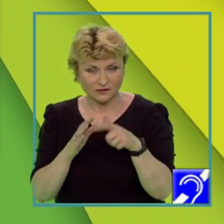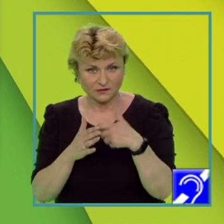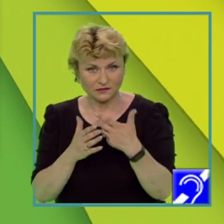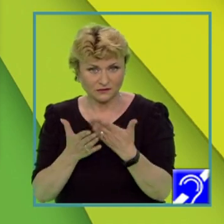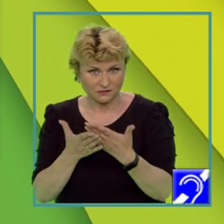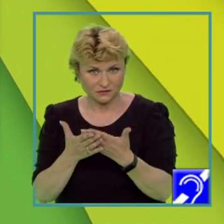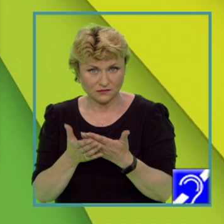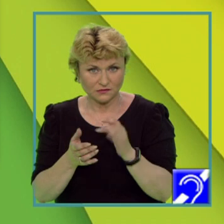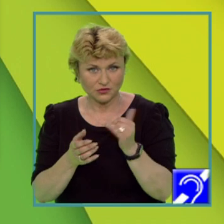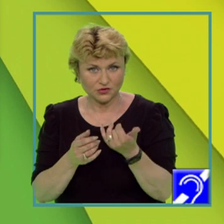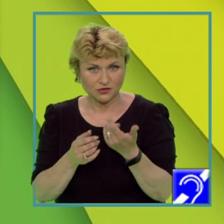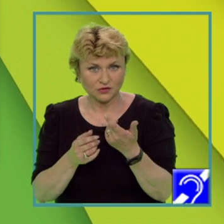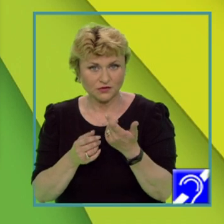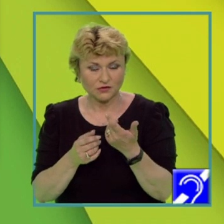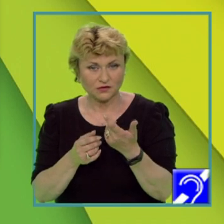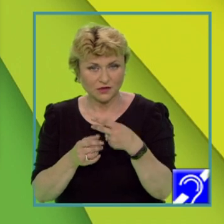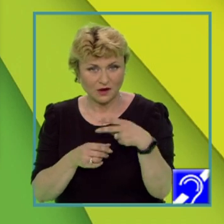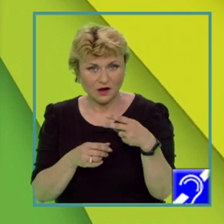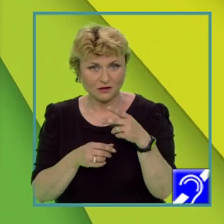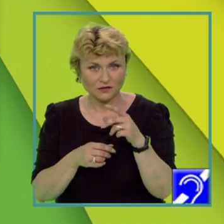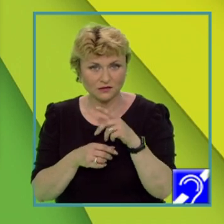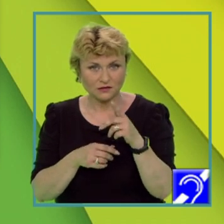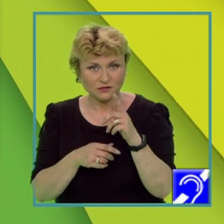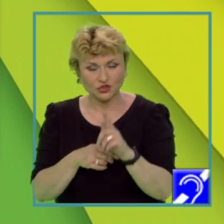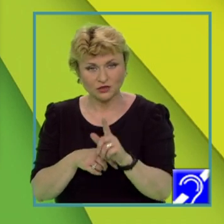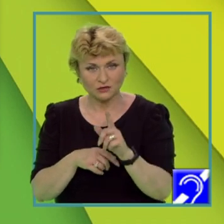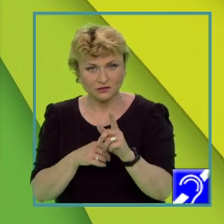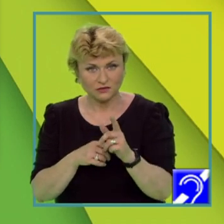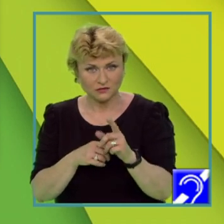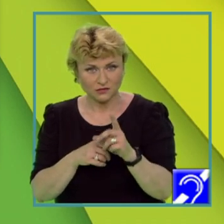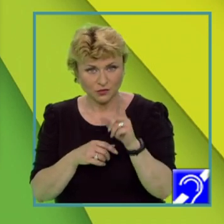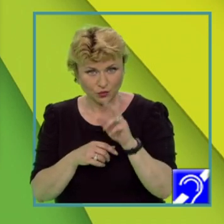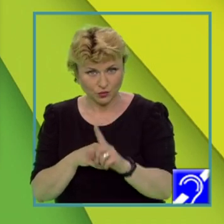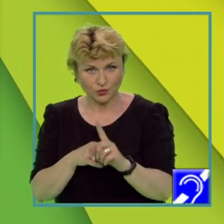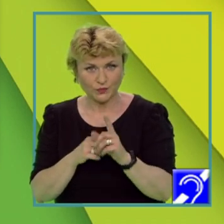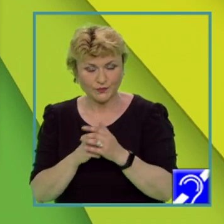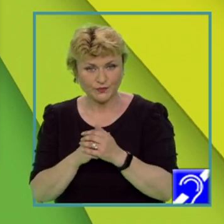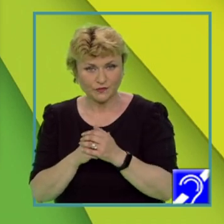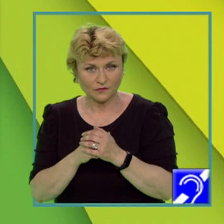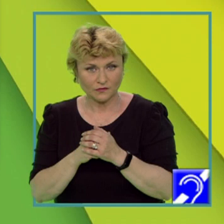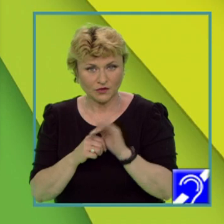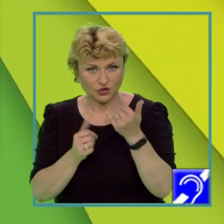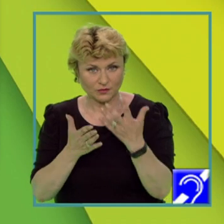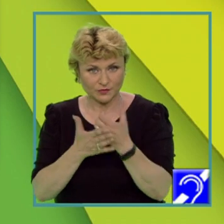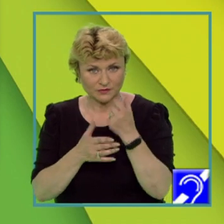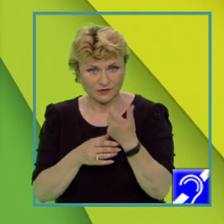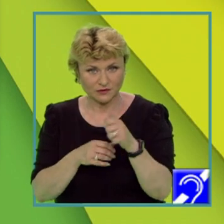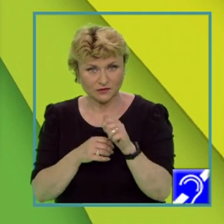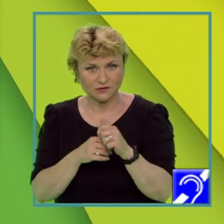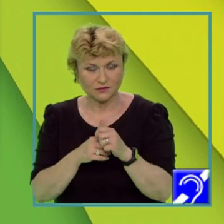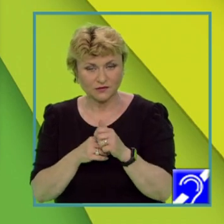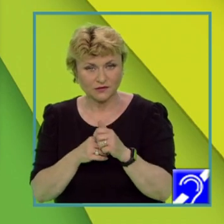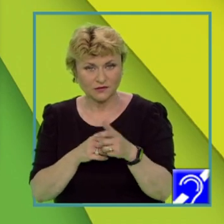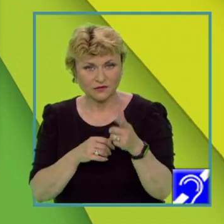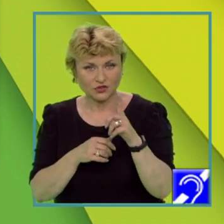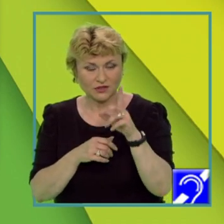și am obținut că este egal cu jet de minus x oricare x din f am obținut că g d x este egal